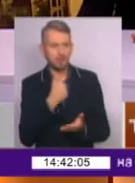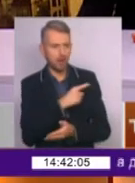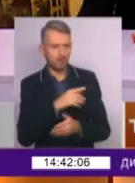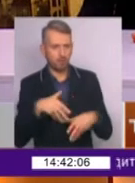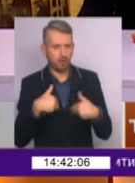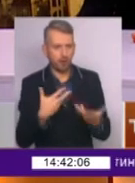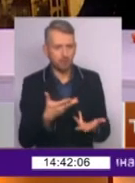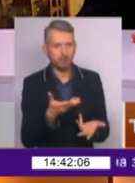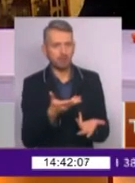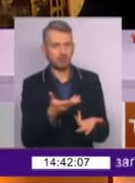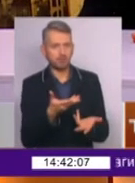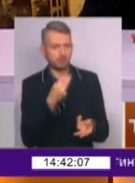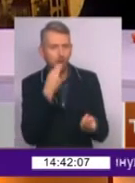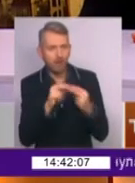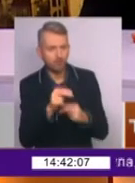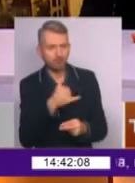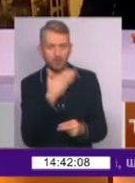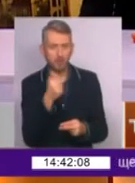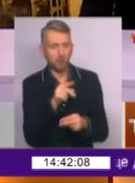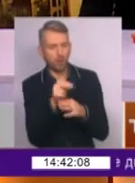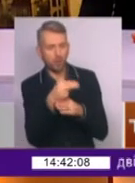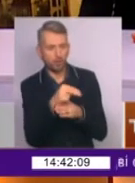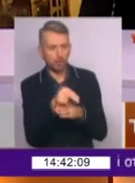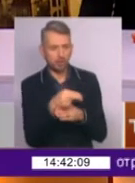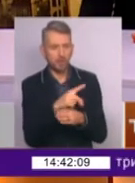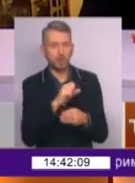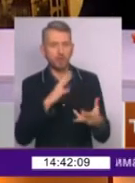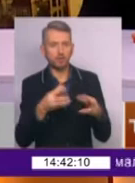виріс збудник, ми тоді вже можемо коригувати терапію за